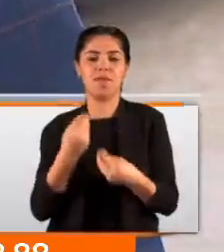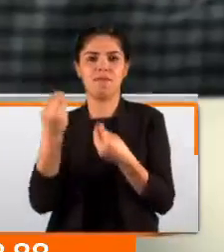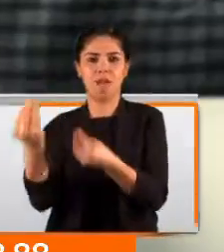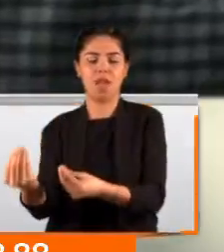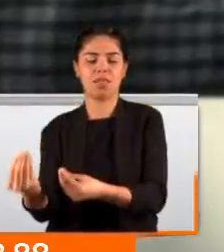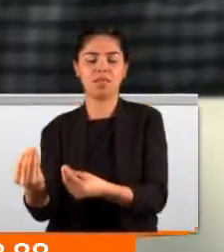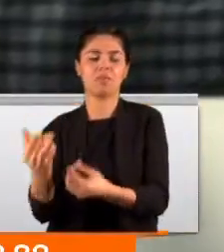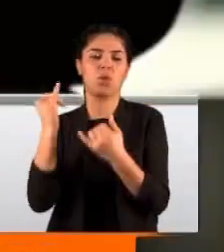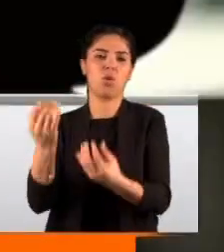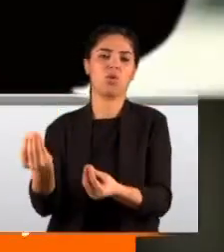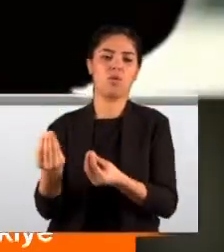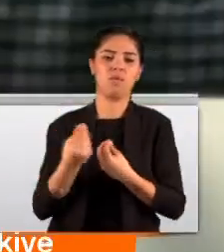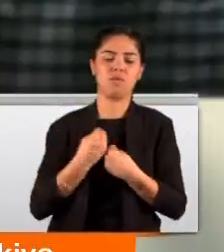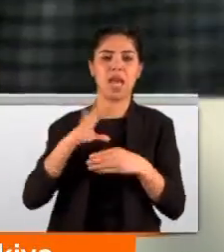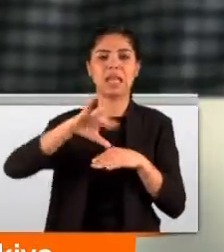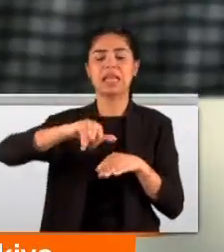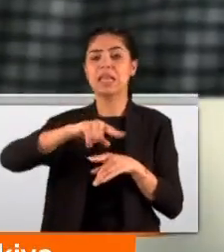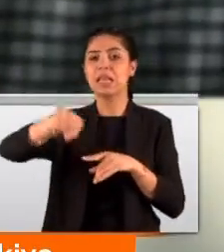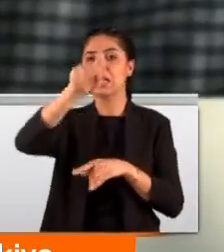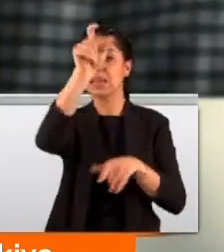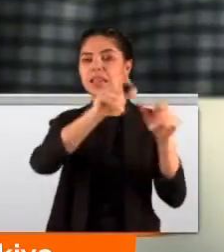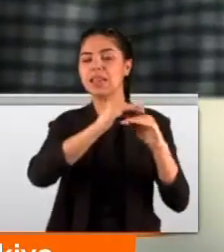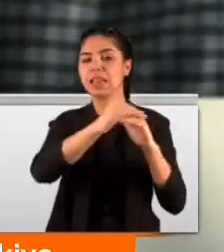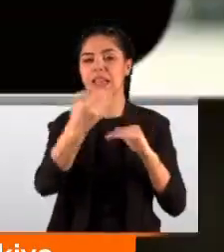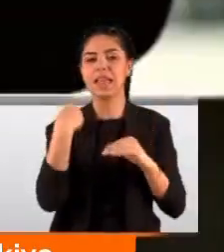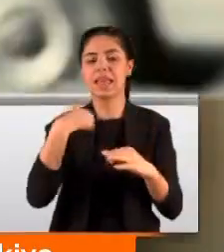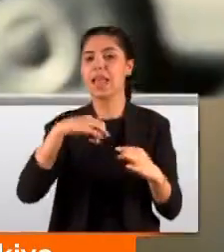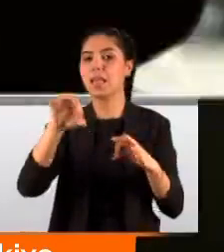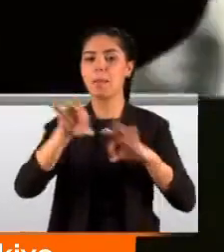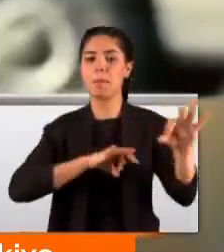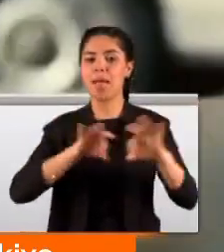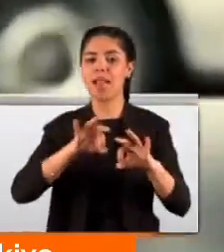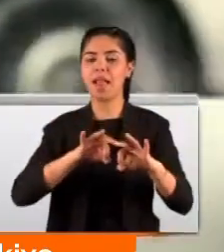gördüm. Hırsızların yeni yöntemi akıllara organize işler filmini getirdi.